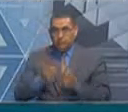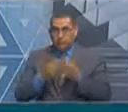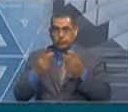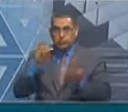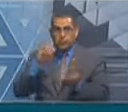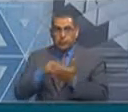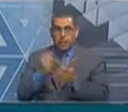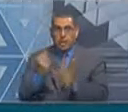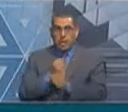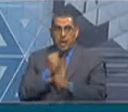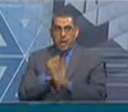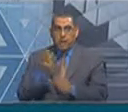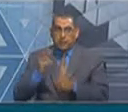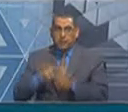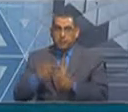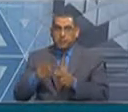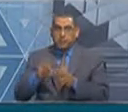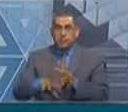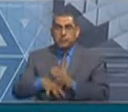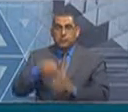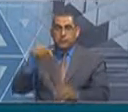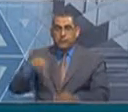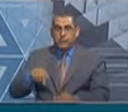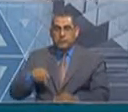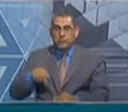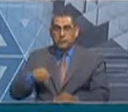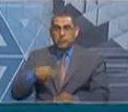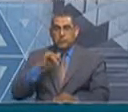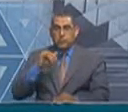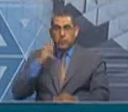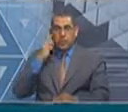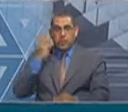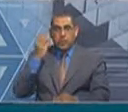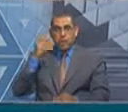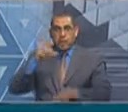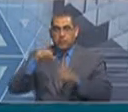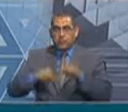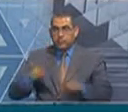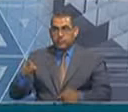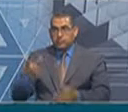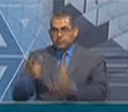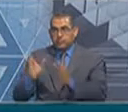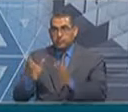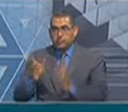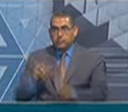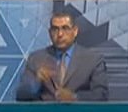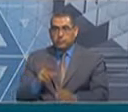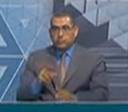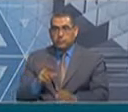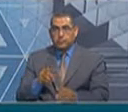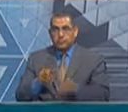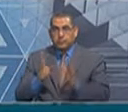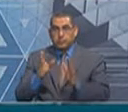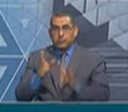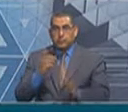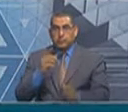في مراحل اخرى، وهو يعني انشاء بعض المراكز الثقافية وبعض يعني الحانات